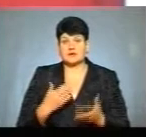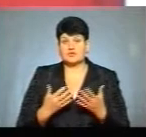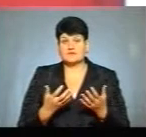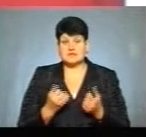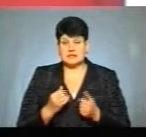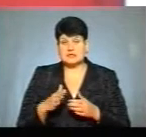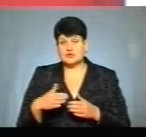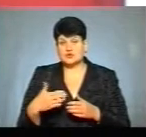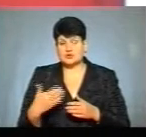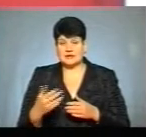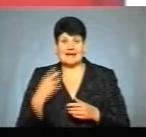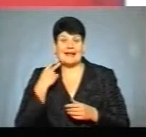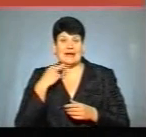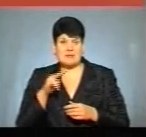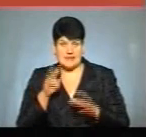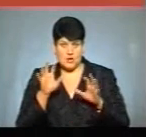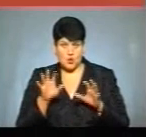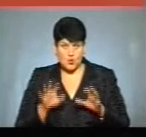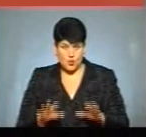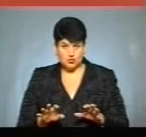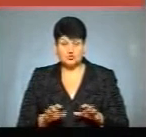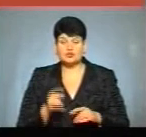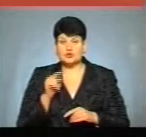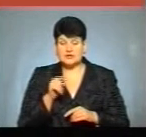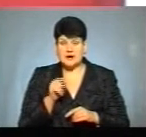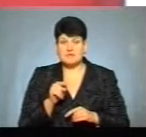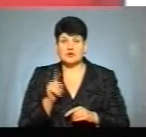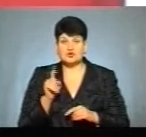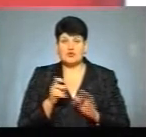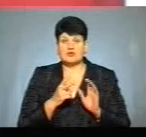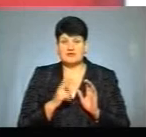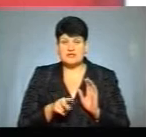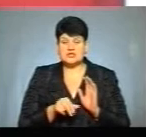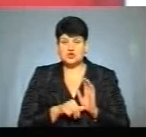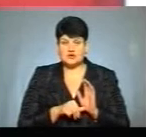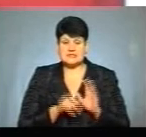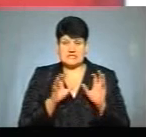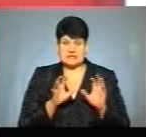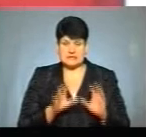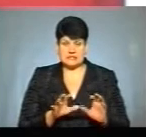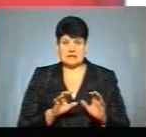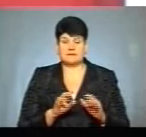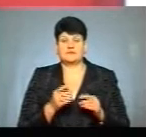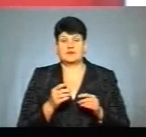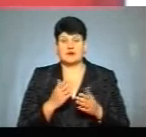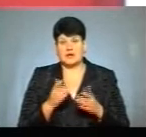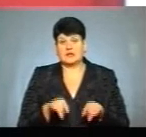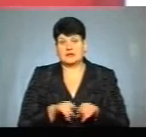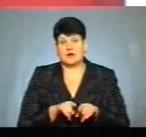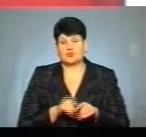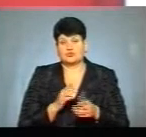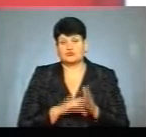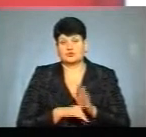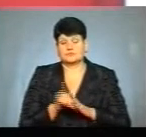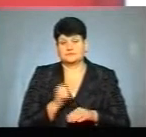сторони кримінального кодексу, то стаття 126 зі значком 1, яка також набрала закон, вступила